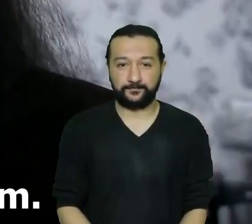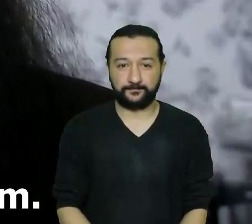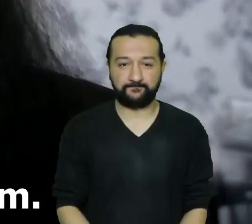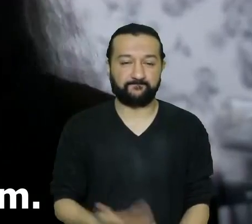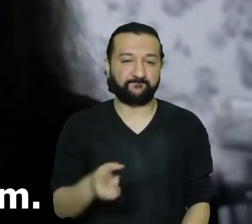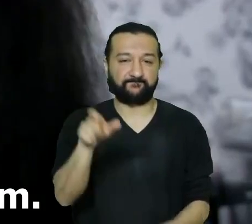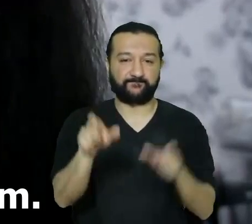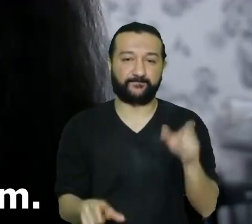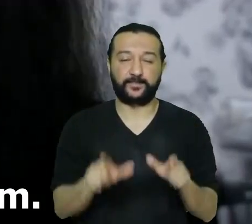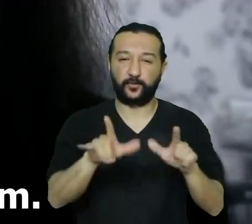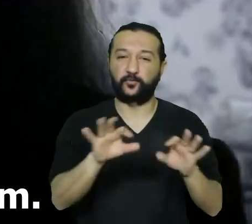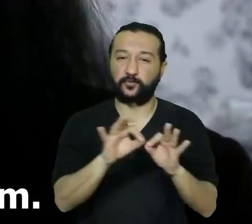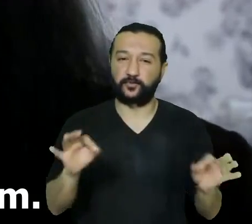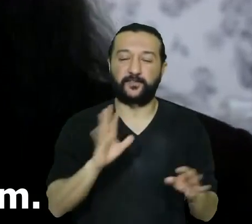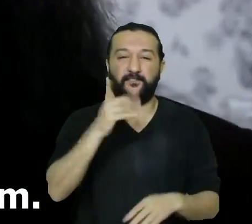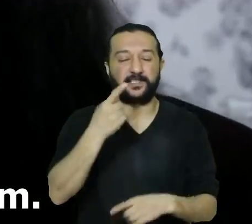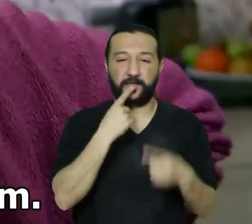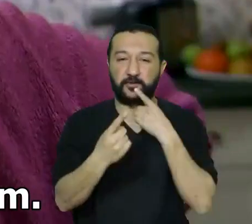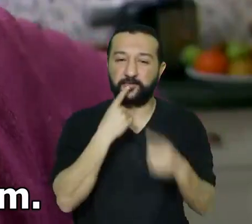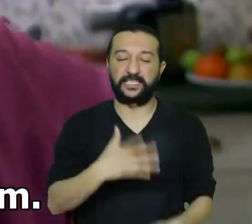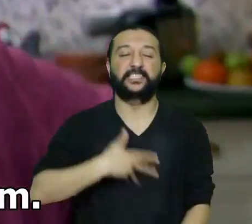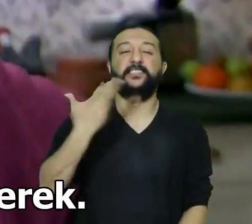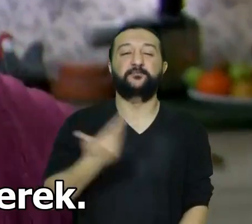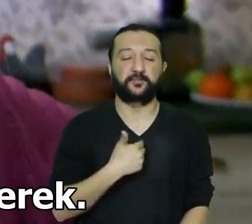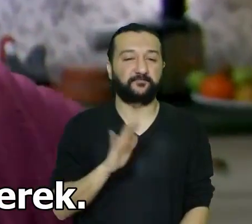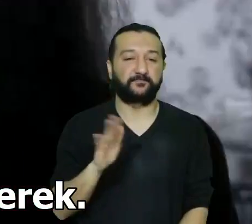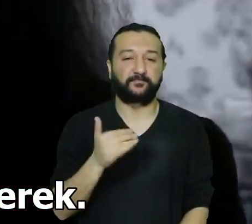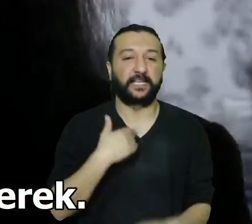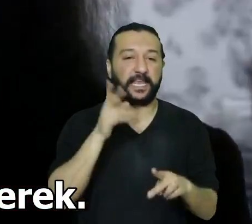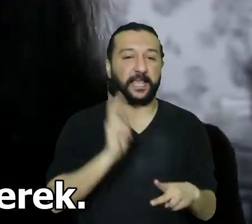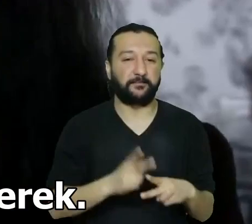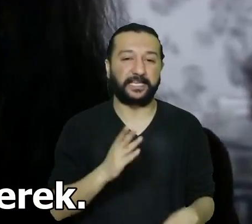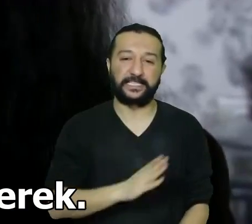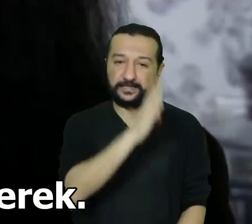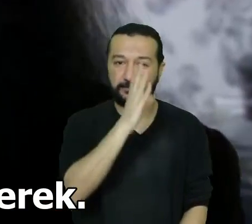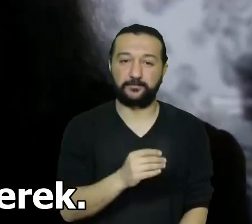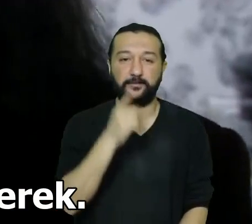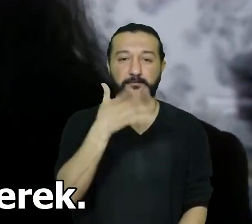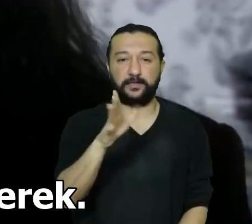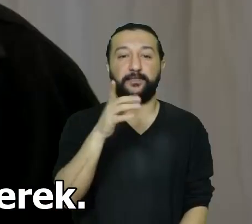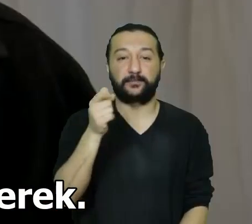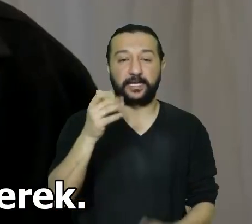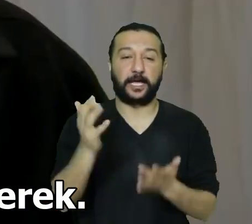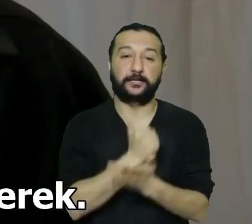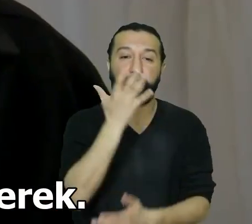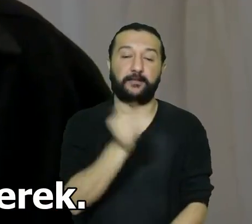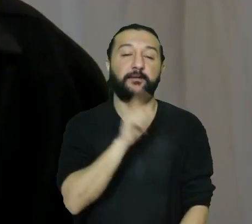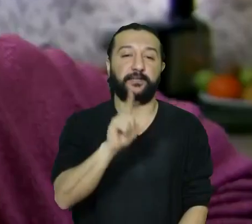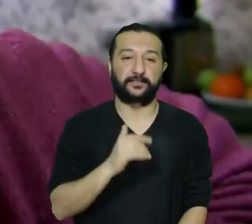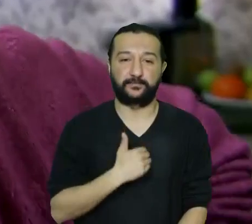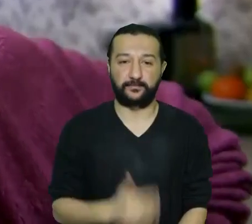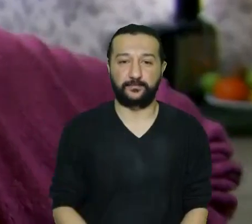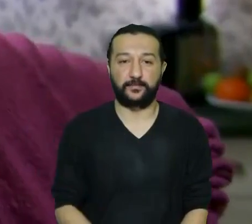Ay, siz lüzumsuzlarla fazla görüşmek istemiyorum. Ben hemen gideceğim. 5000 lira ödülü almam